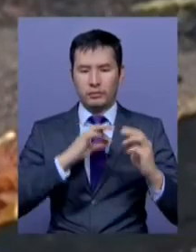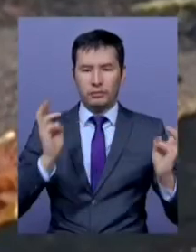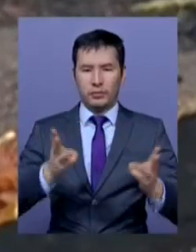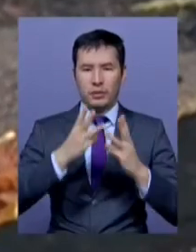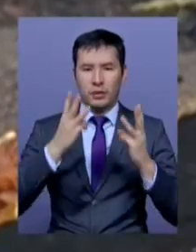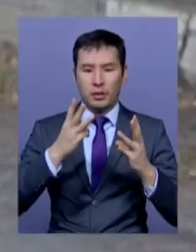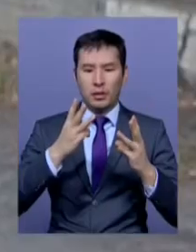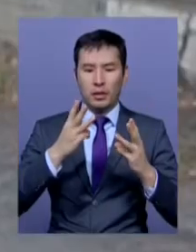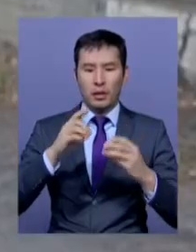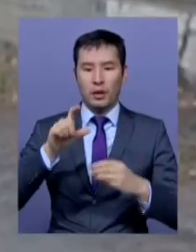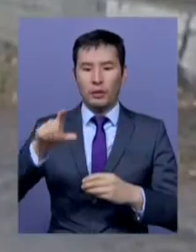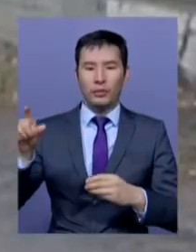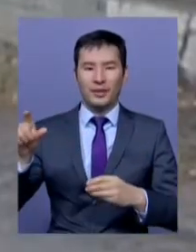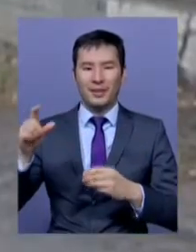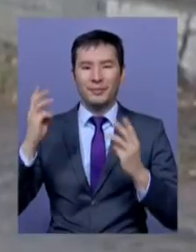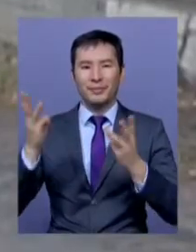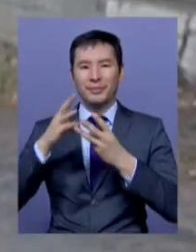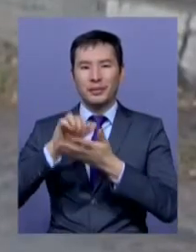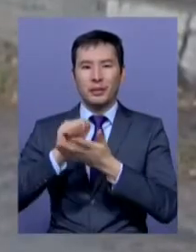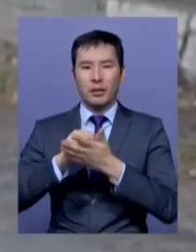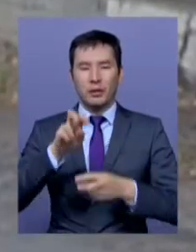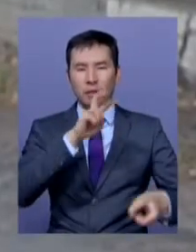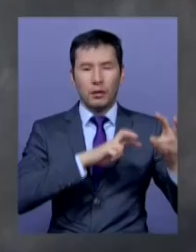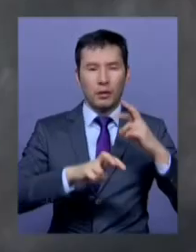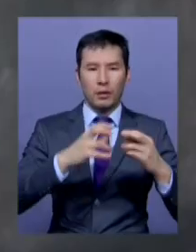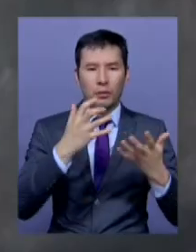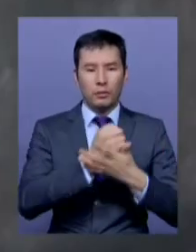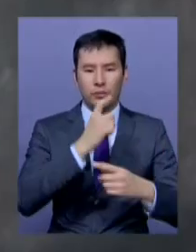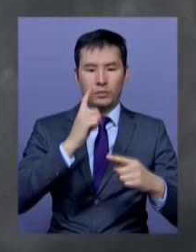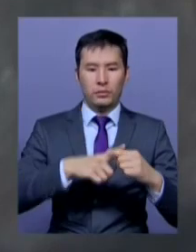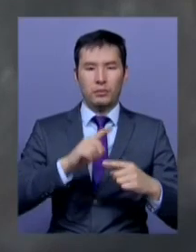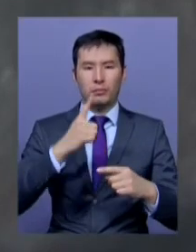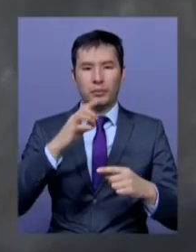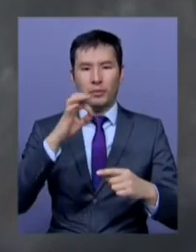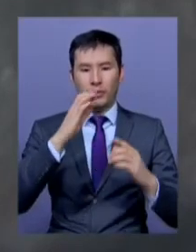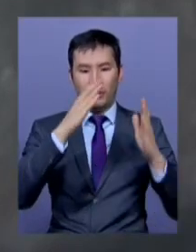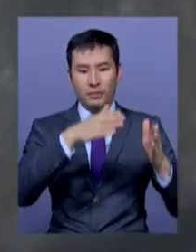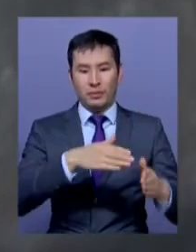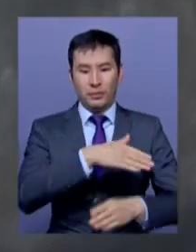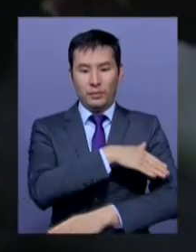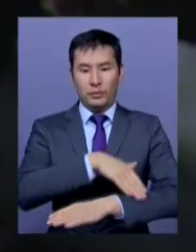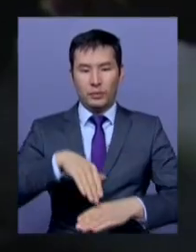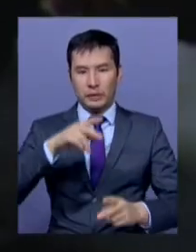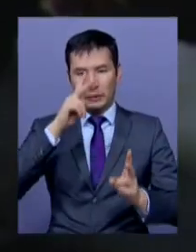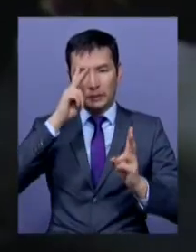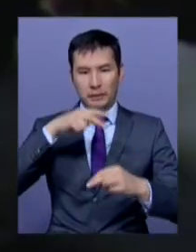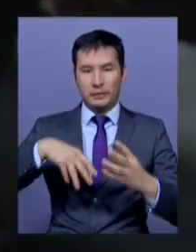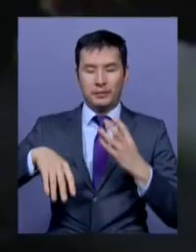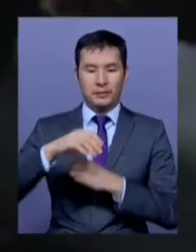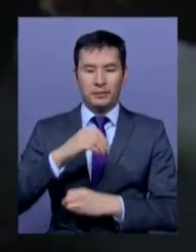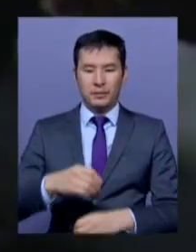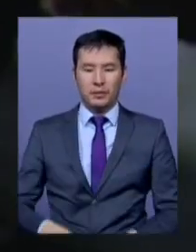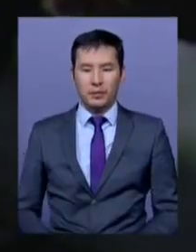сөндірушілер мекенжайды таба алмаған. Сөйтсе, елордада тағы бір ауданда Әл-Фараби атындағы көше бар екен. Мұндағы халықтың